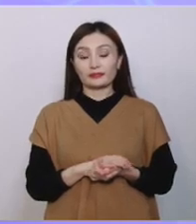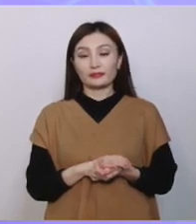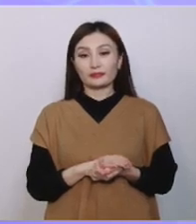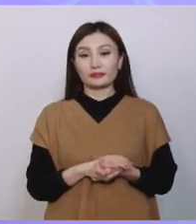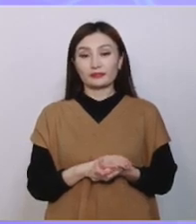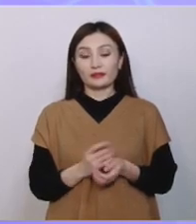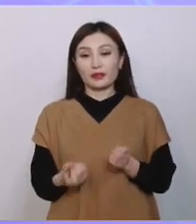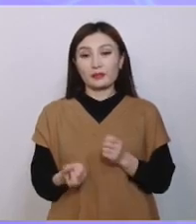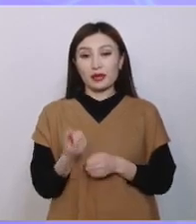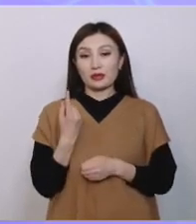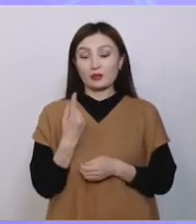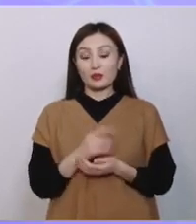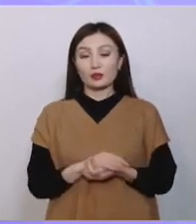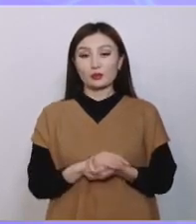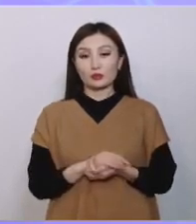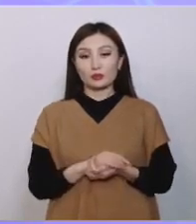Пайда болду.